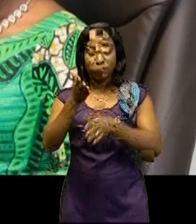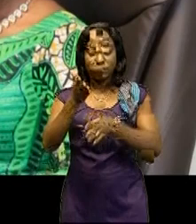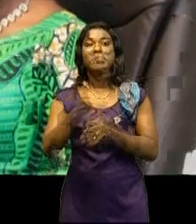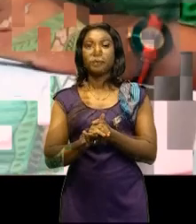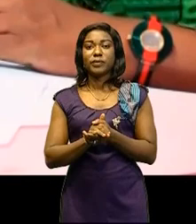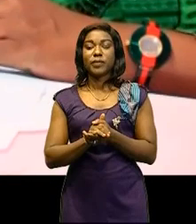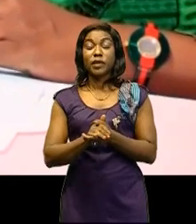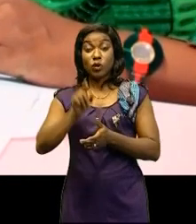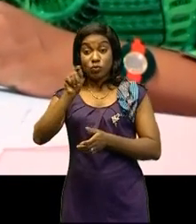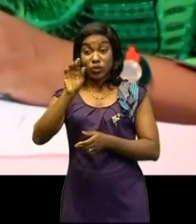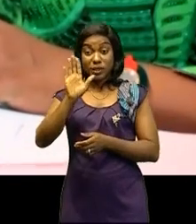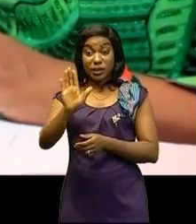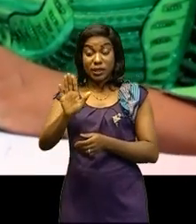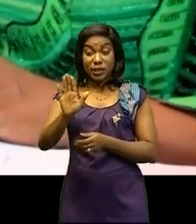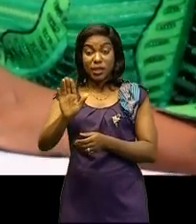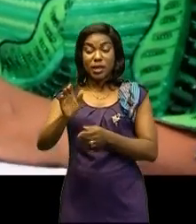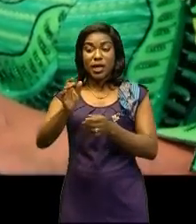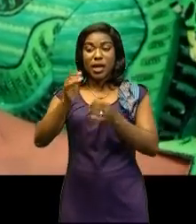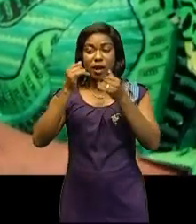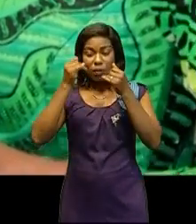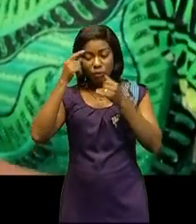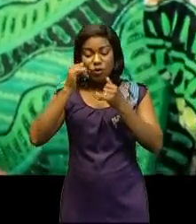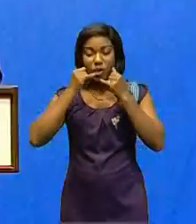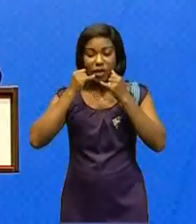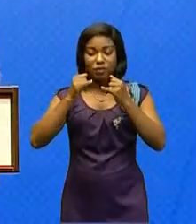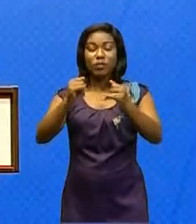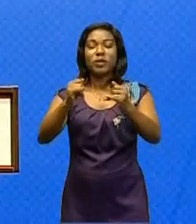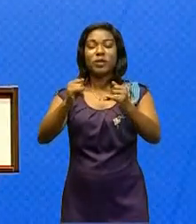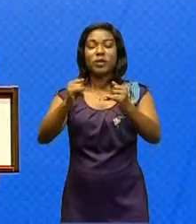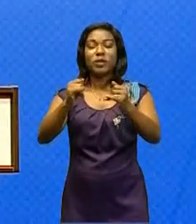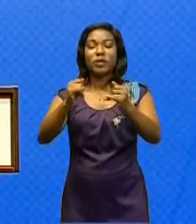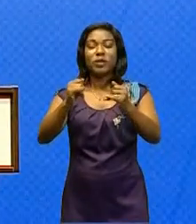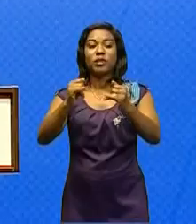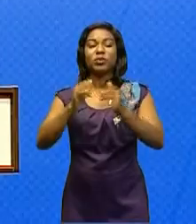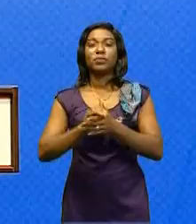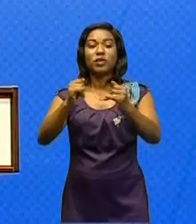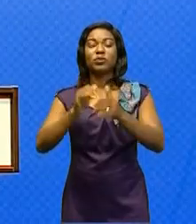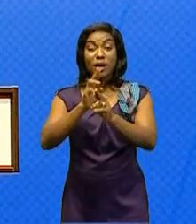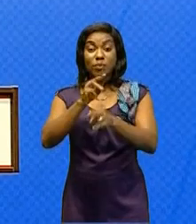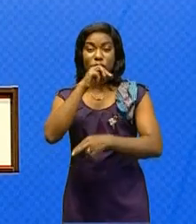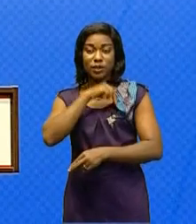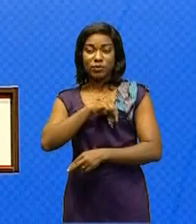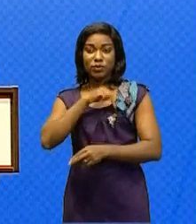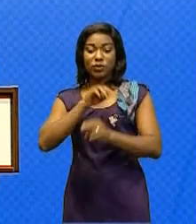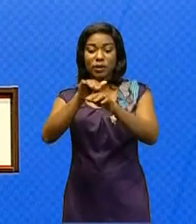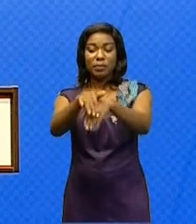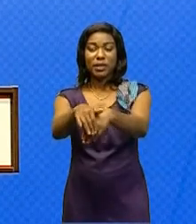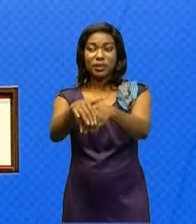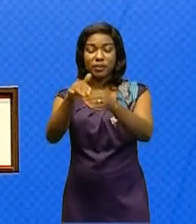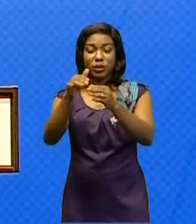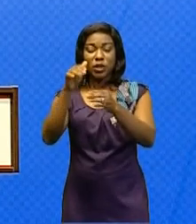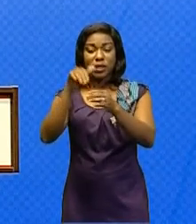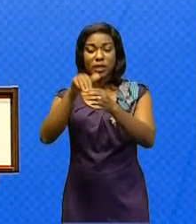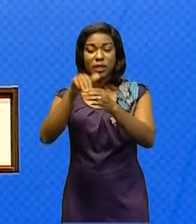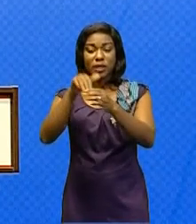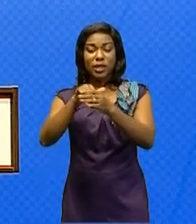Au point 5 de ce chapitre relatif au point d'information, la mission de participation de la